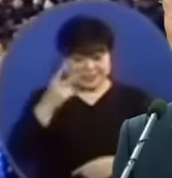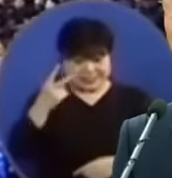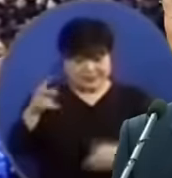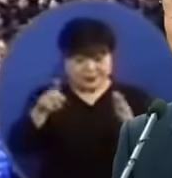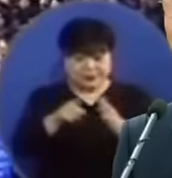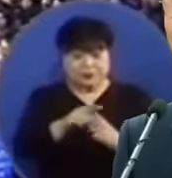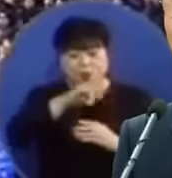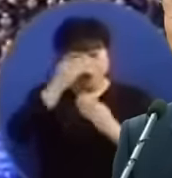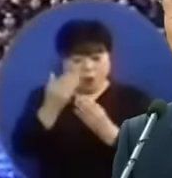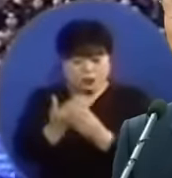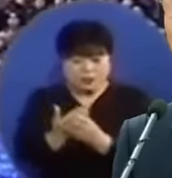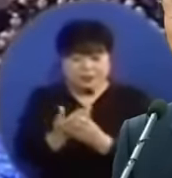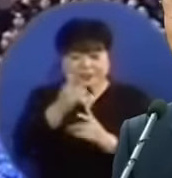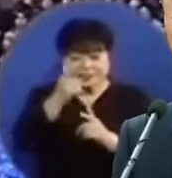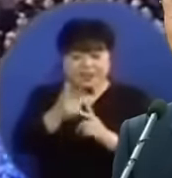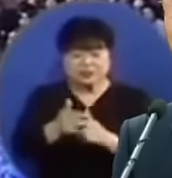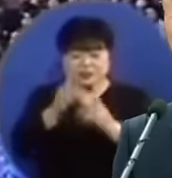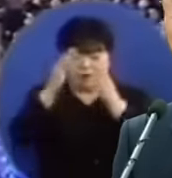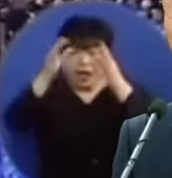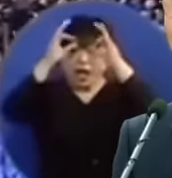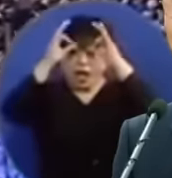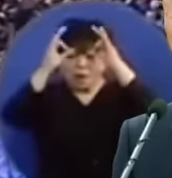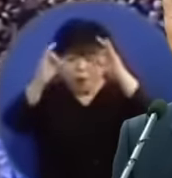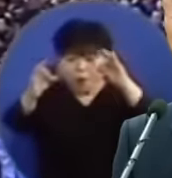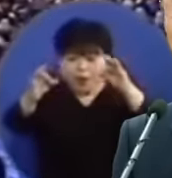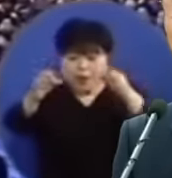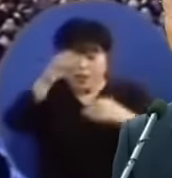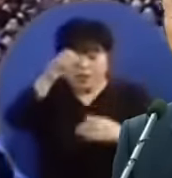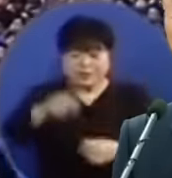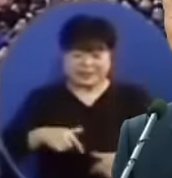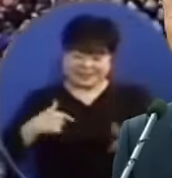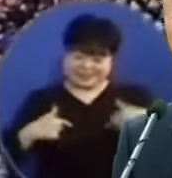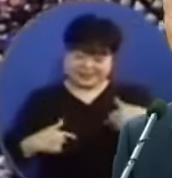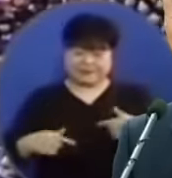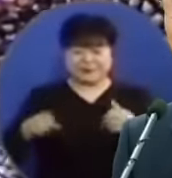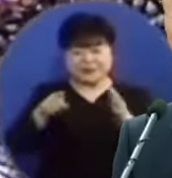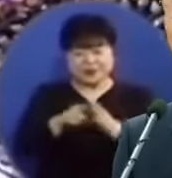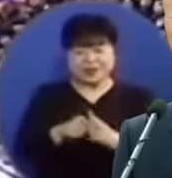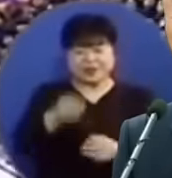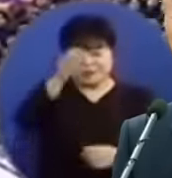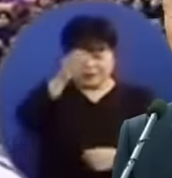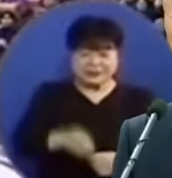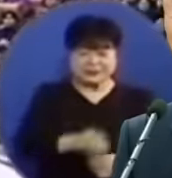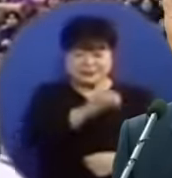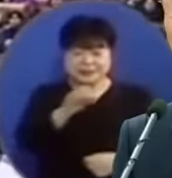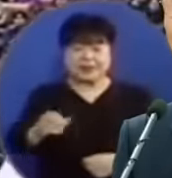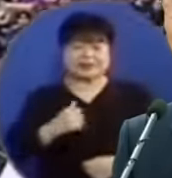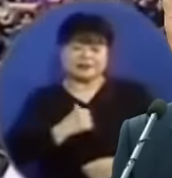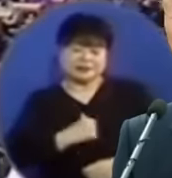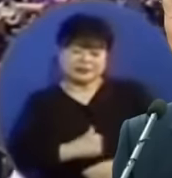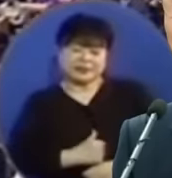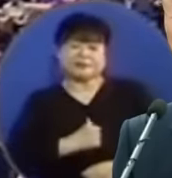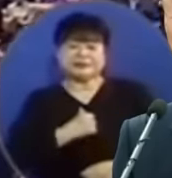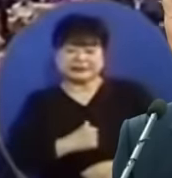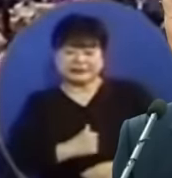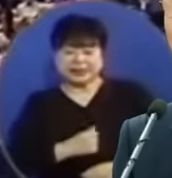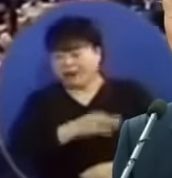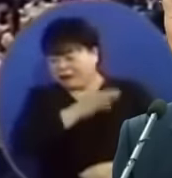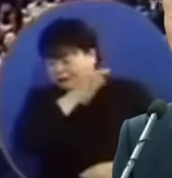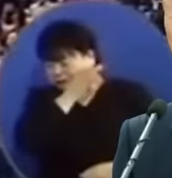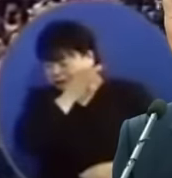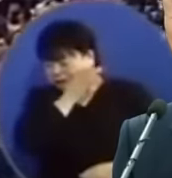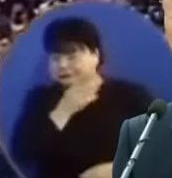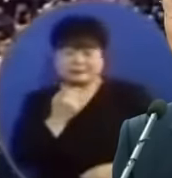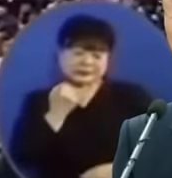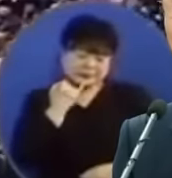믿음의 주여 또 온전케 하시는 예수를 바라보자. 그는 그 앞에 있는 기쁨을 위하여 십자가를 참으사 부끄러움을